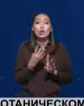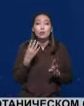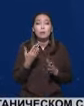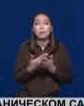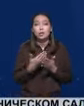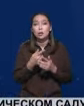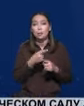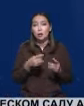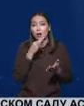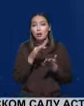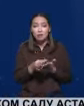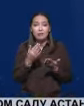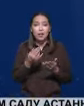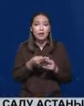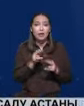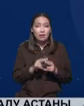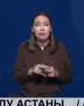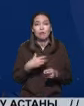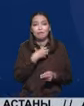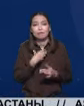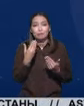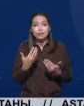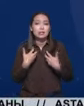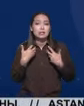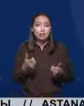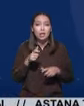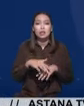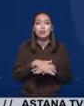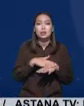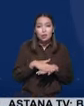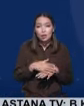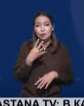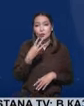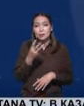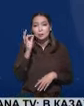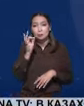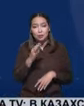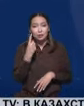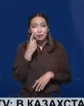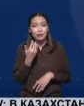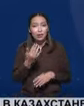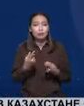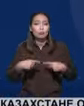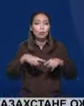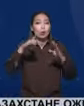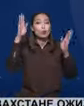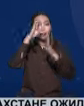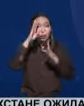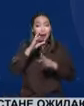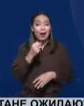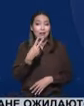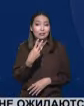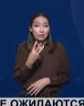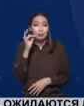почти половина ответили, что это влияние на здоровье населения. 43% отметили влияние на окружающую среду.